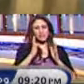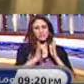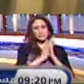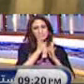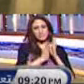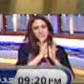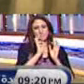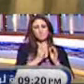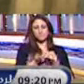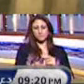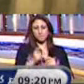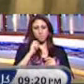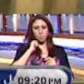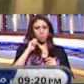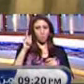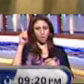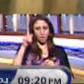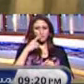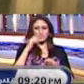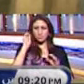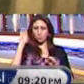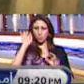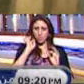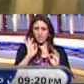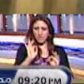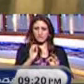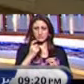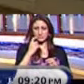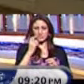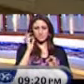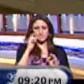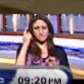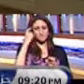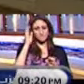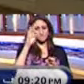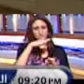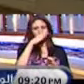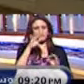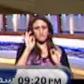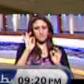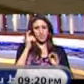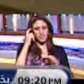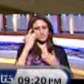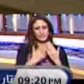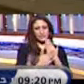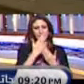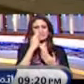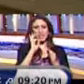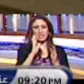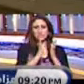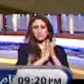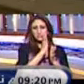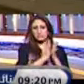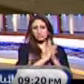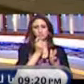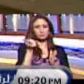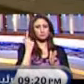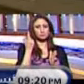حصلنا موافقة من السيد المحافظ السابق سمير يوسف بإدراج المبنى في خطة الأبنية التعليمية للإحلال والتجديد، لكن ما